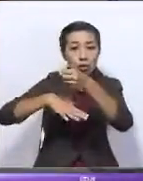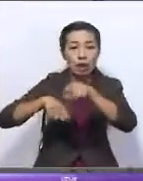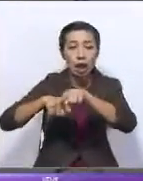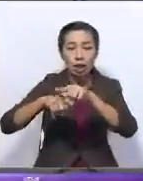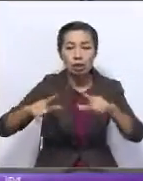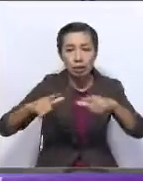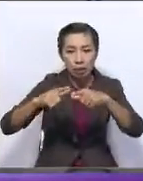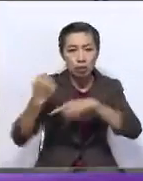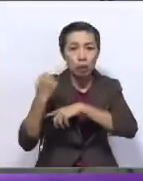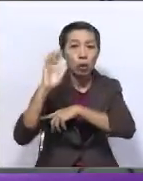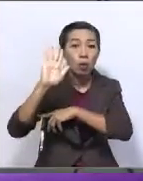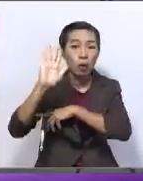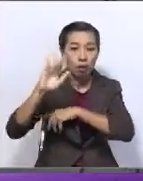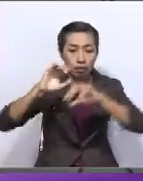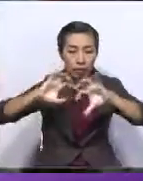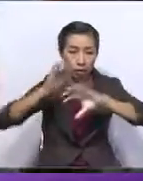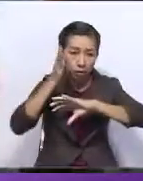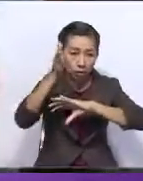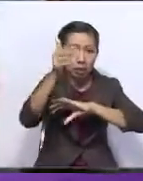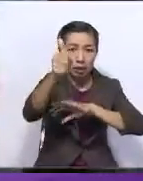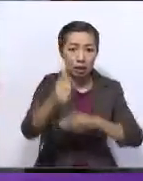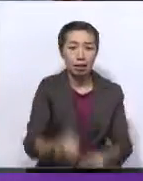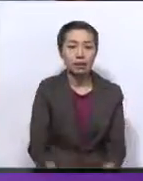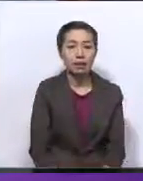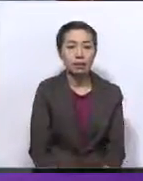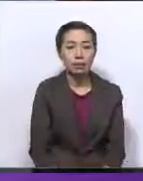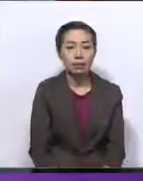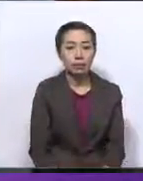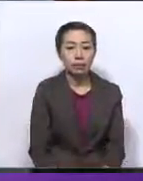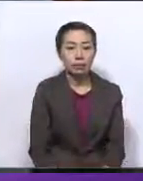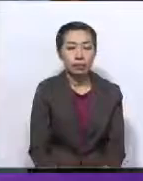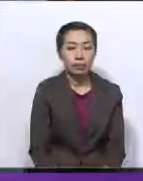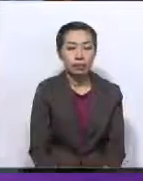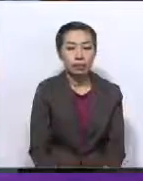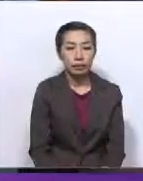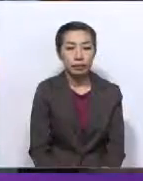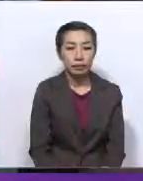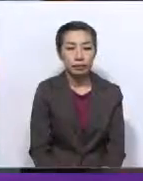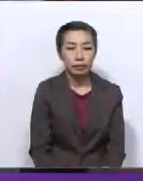คงมั่งคั่งยั่งยืนของรัฐบาลในอนาคตได้อย่างแท้จริงค่ะ